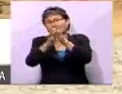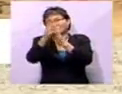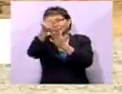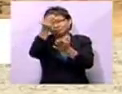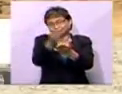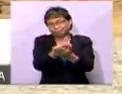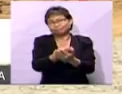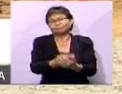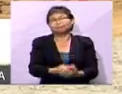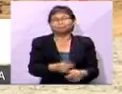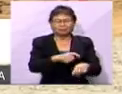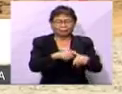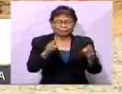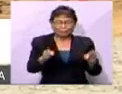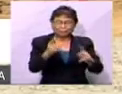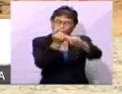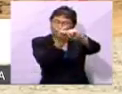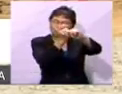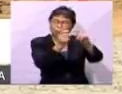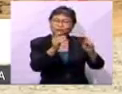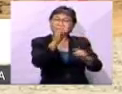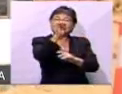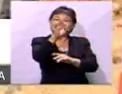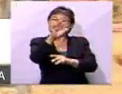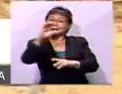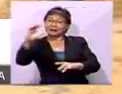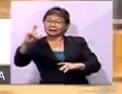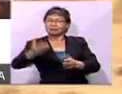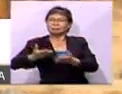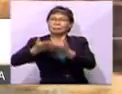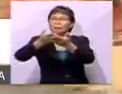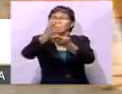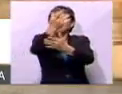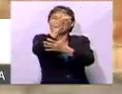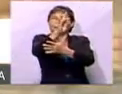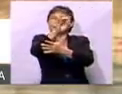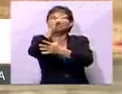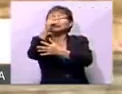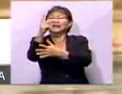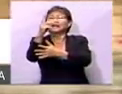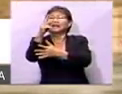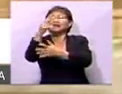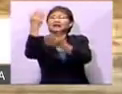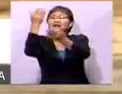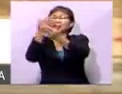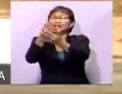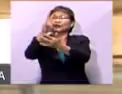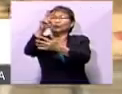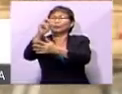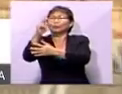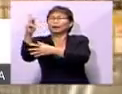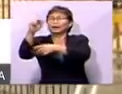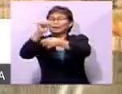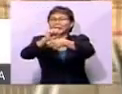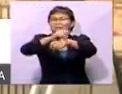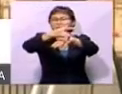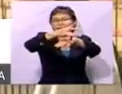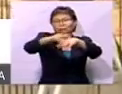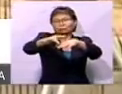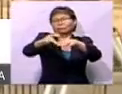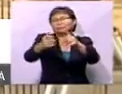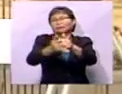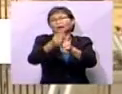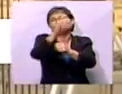itu. Dalam tempoh pembinaan, ECRL dijangka menawarkan 18,000 hingga 20,000 peluang pekerjaan